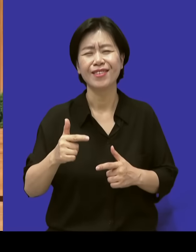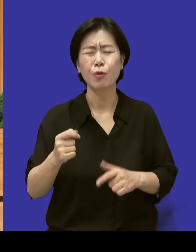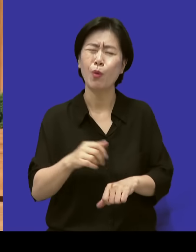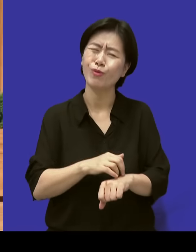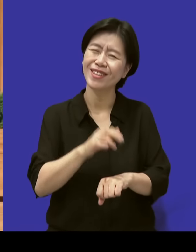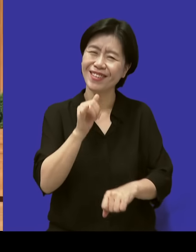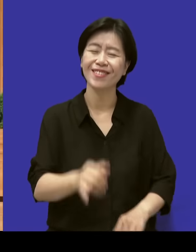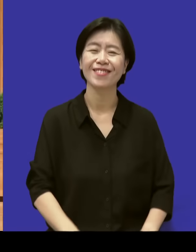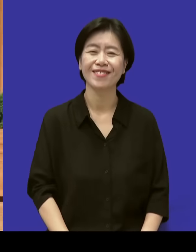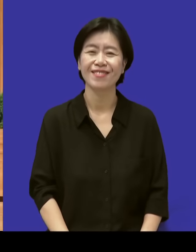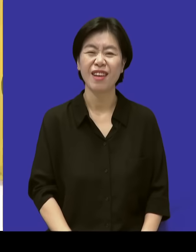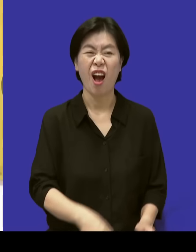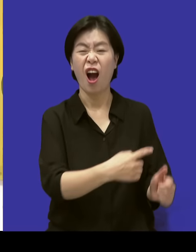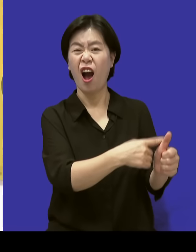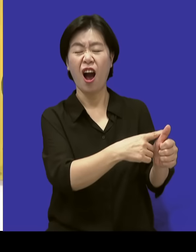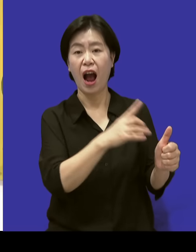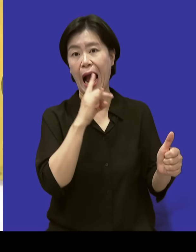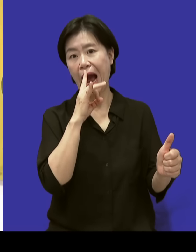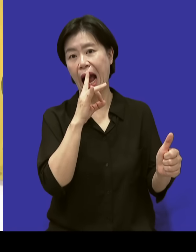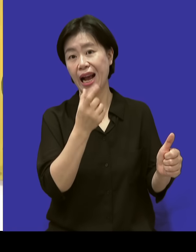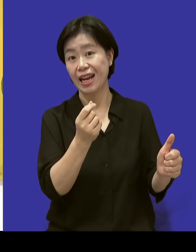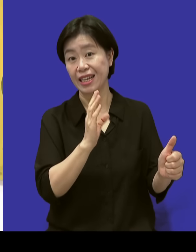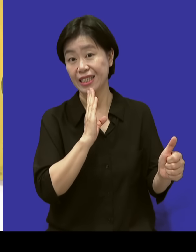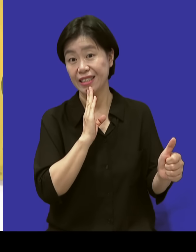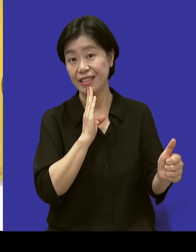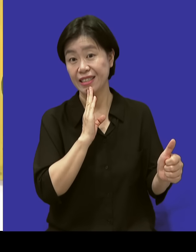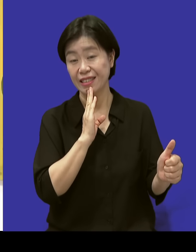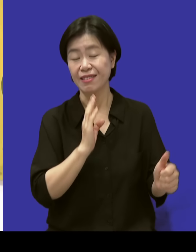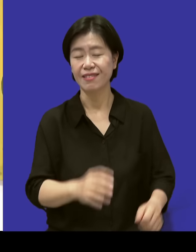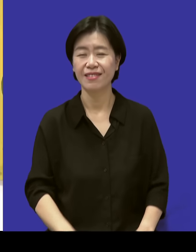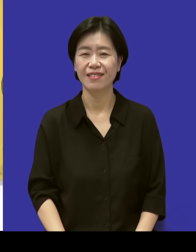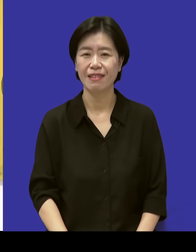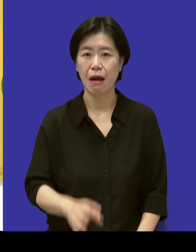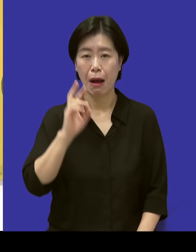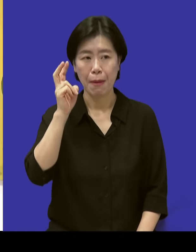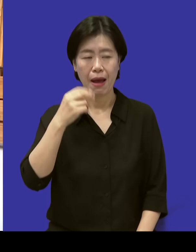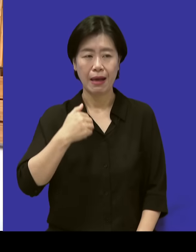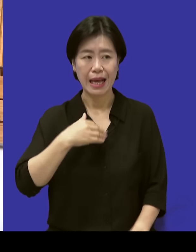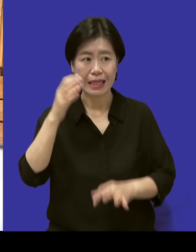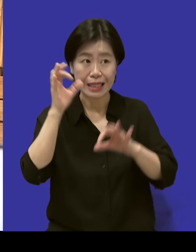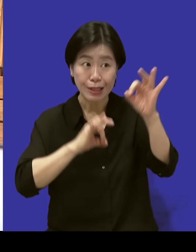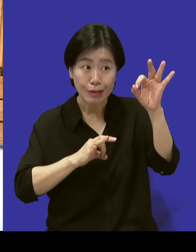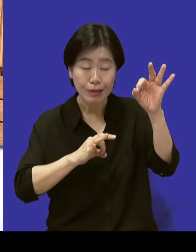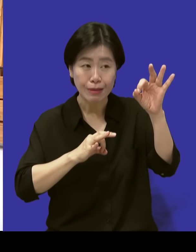욕설을 한다든가 네. 이런 거 하면 괜히 네. 네. 가도 댓글로 피지컬백 교도관 실천이 이렇다